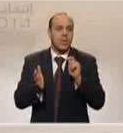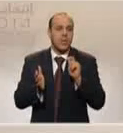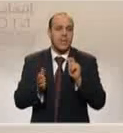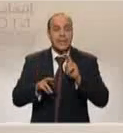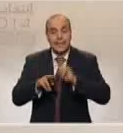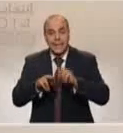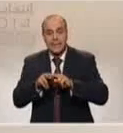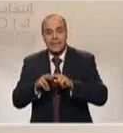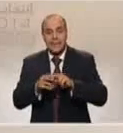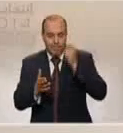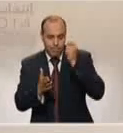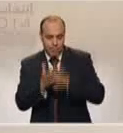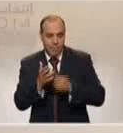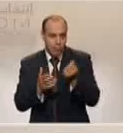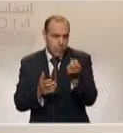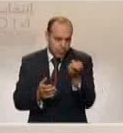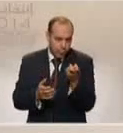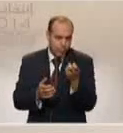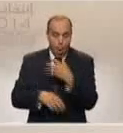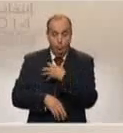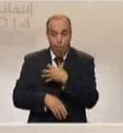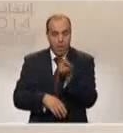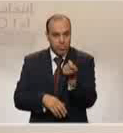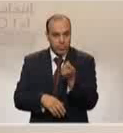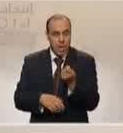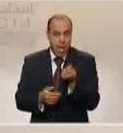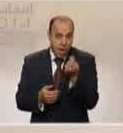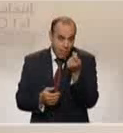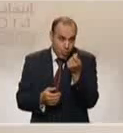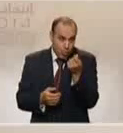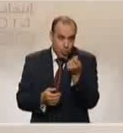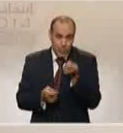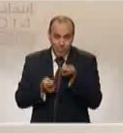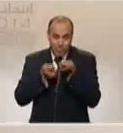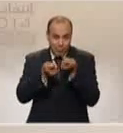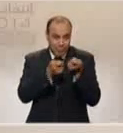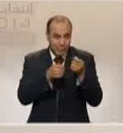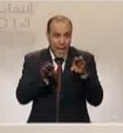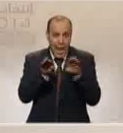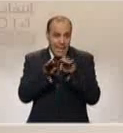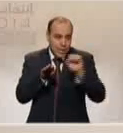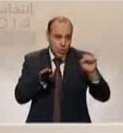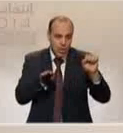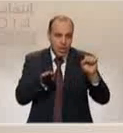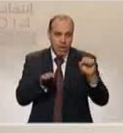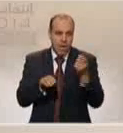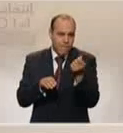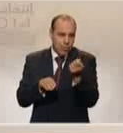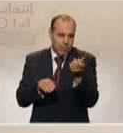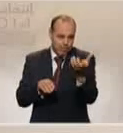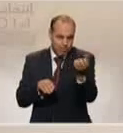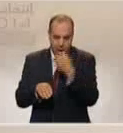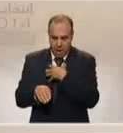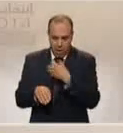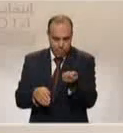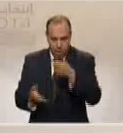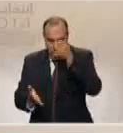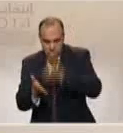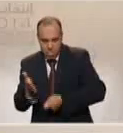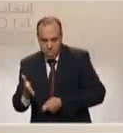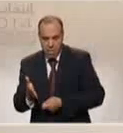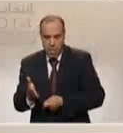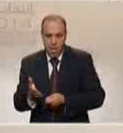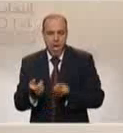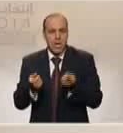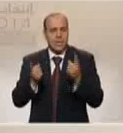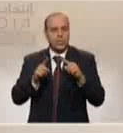تحصيل الضرائب من الاغنياء الفلوس لتمويل مشاريعنا في العداله الاجتماعيه تاتي لما الاغنياء يدفعوا الضرائب اما